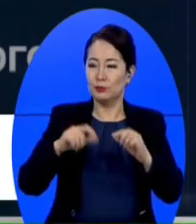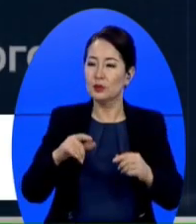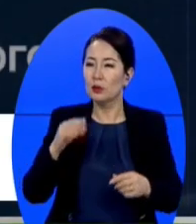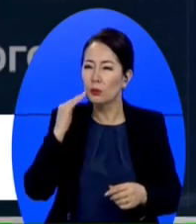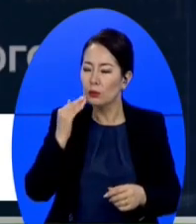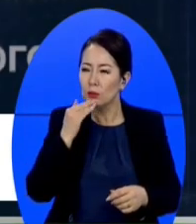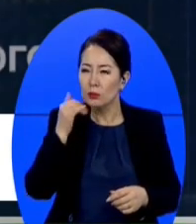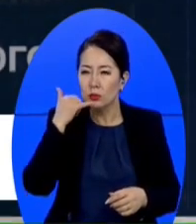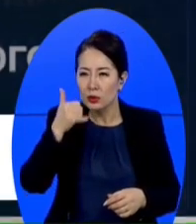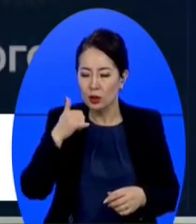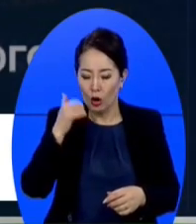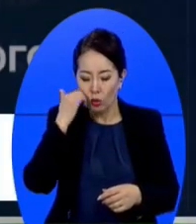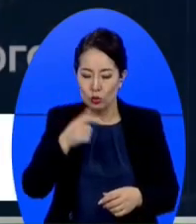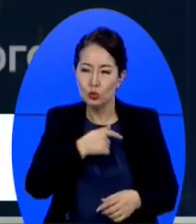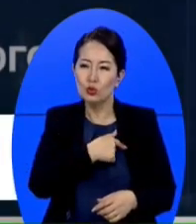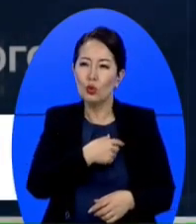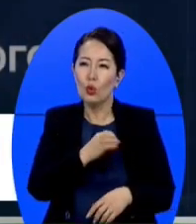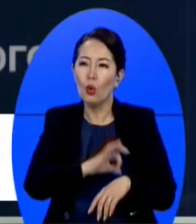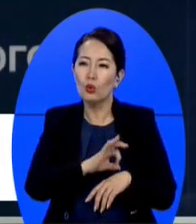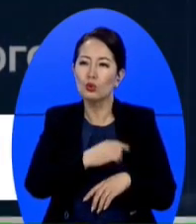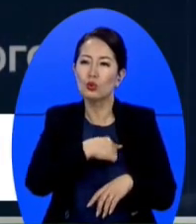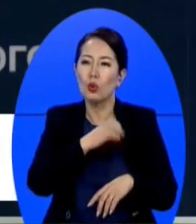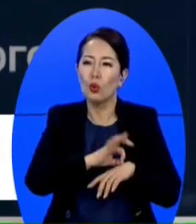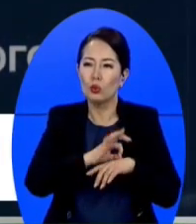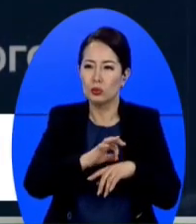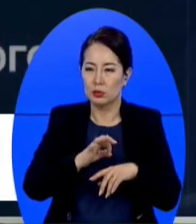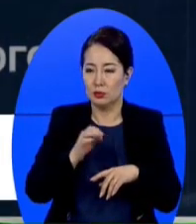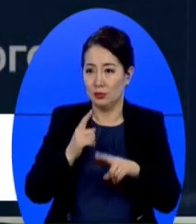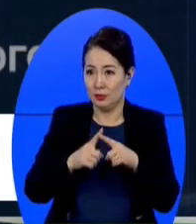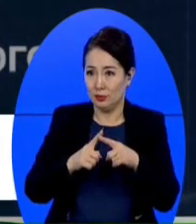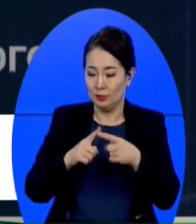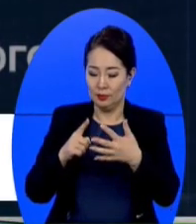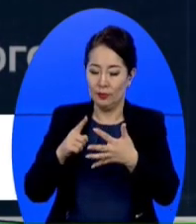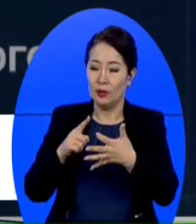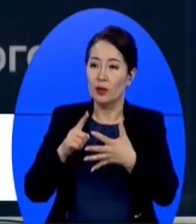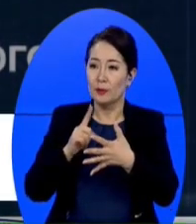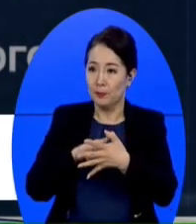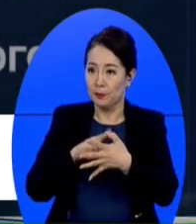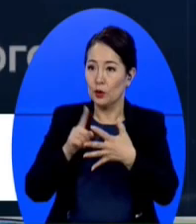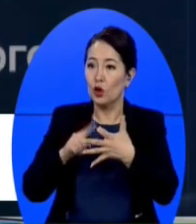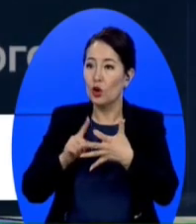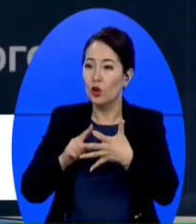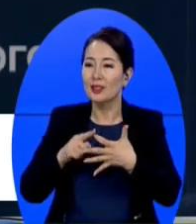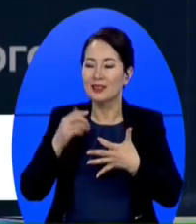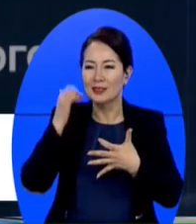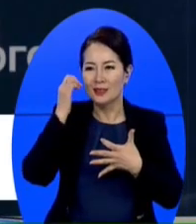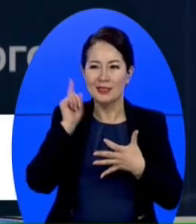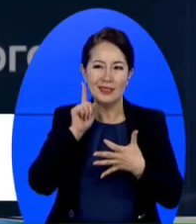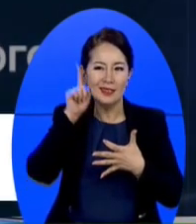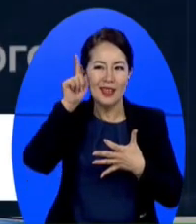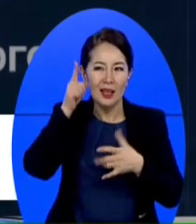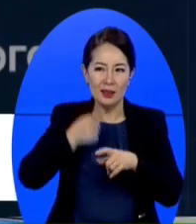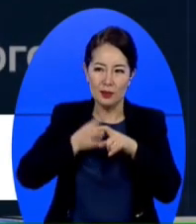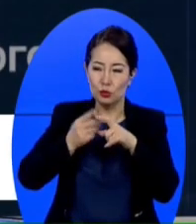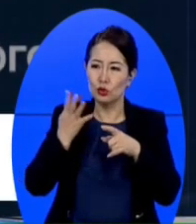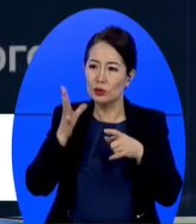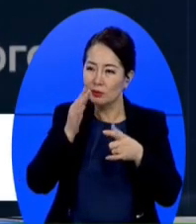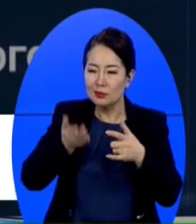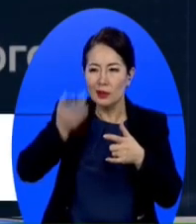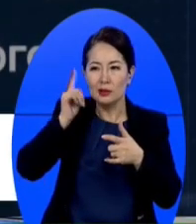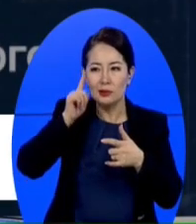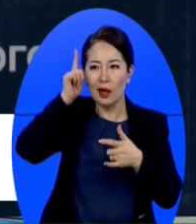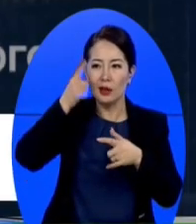энэ дандаа өндөр настай хүмүүсийн дуудлага гардаг байна. Дараа нь бол даралт ихсэх энэ 45-аас дээш насныханд даралт нь ихсэн байна гэсэн